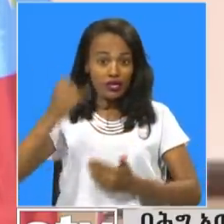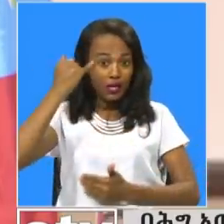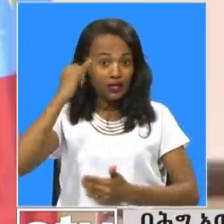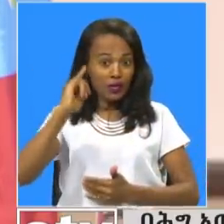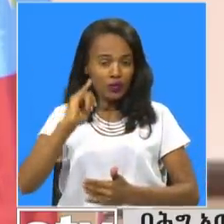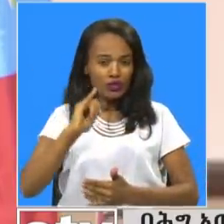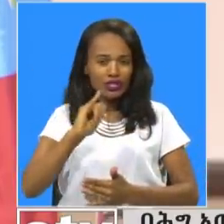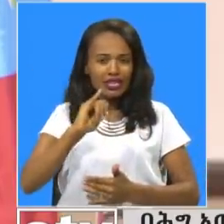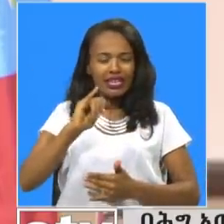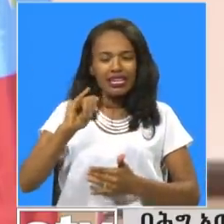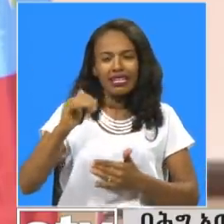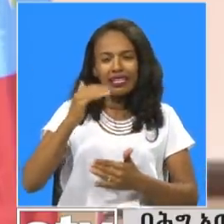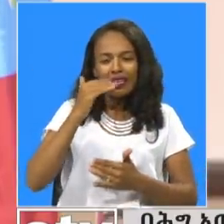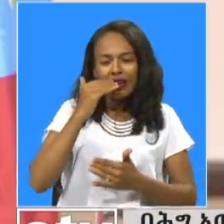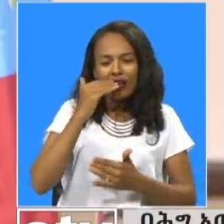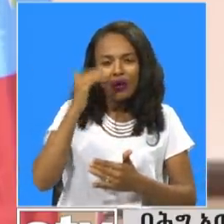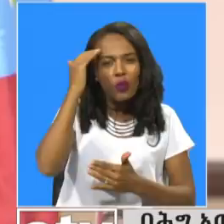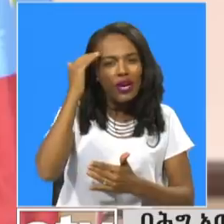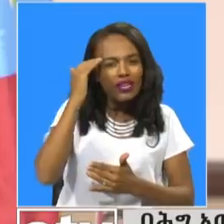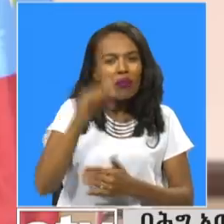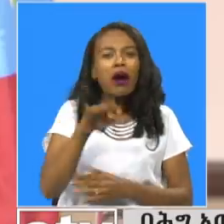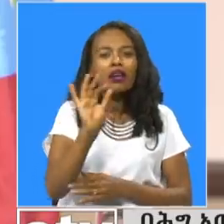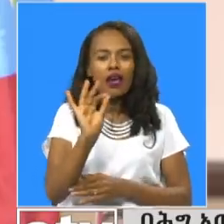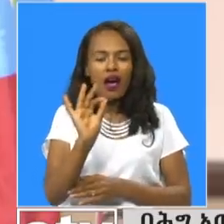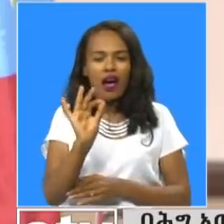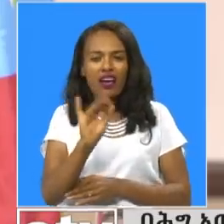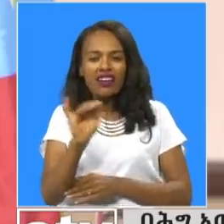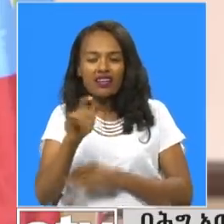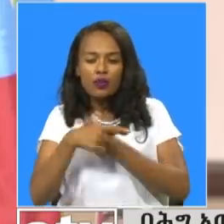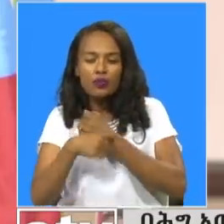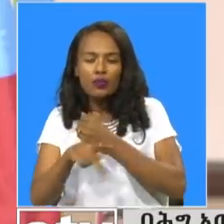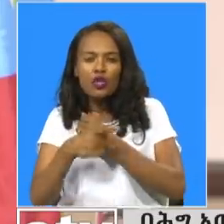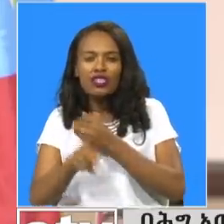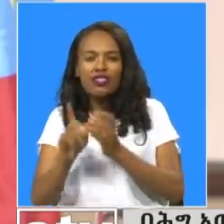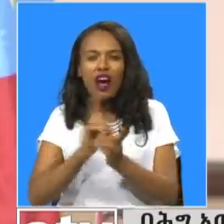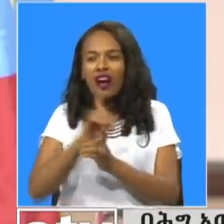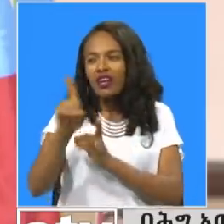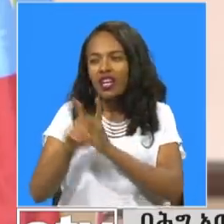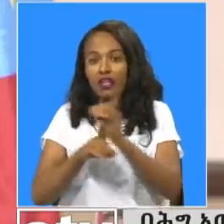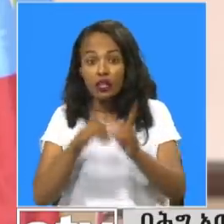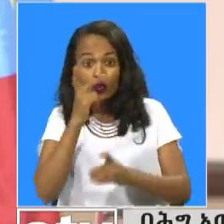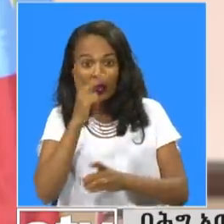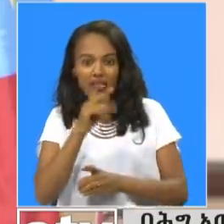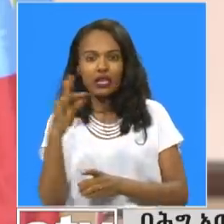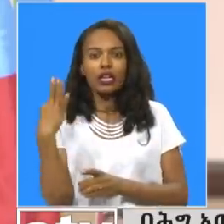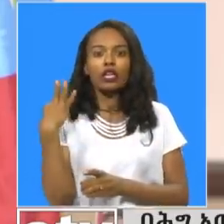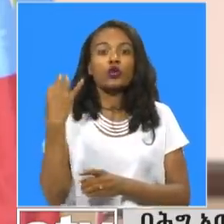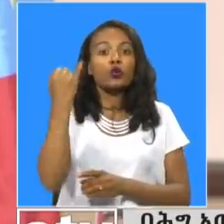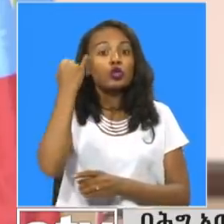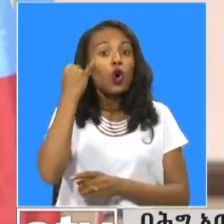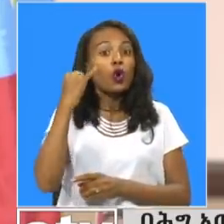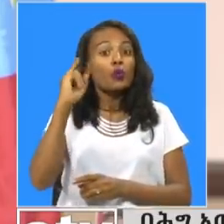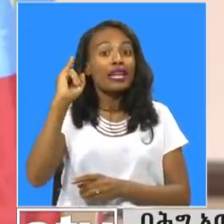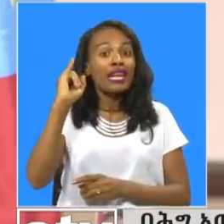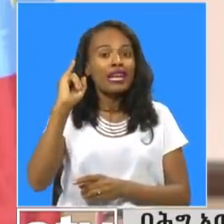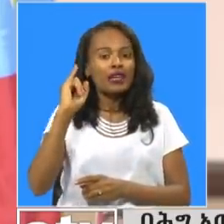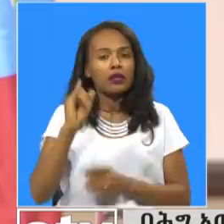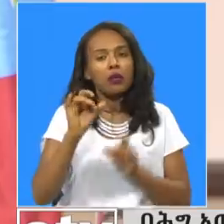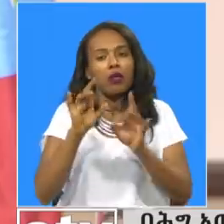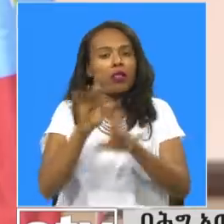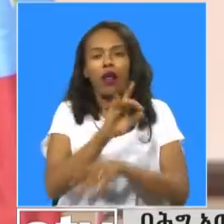እንደ ብሬንስቶርሚንግ፣ እንደ እውቀት ማግኛ፣ እንደ ፖለቲካል ዲያሎግ እና እንደ ግለሰቦች ኦፒኒየን የሚጠሉ